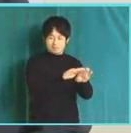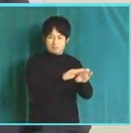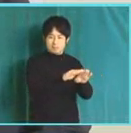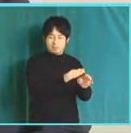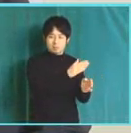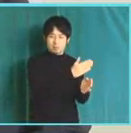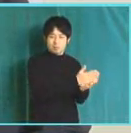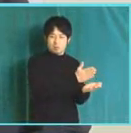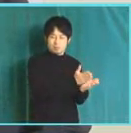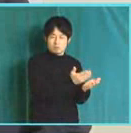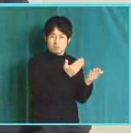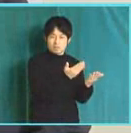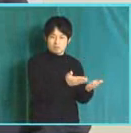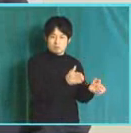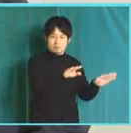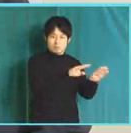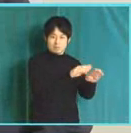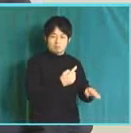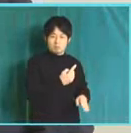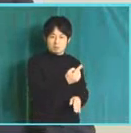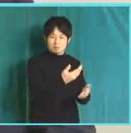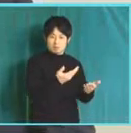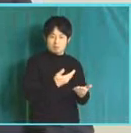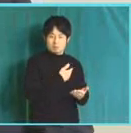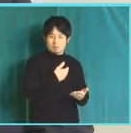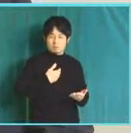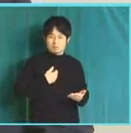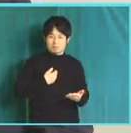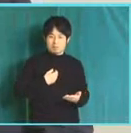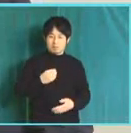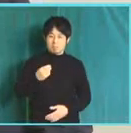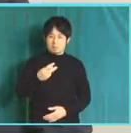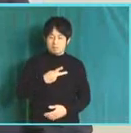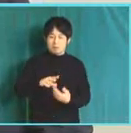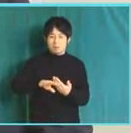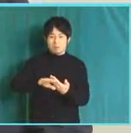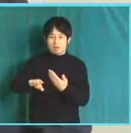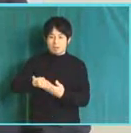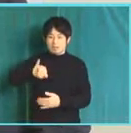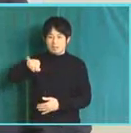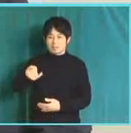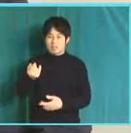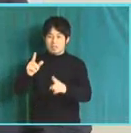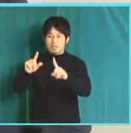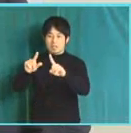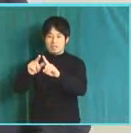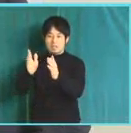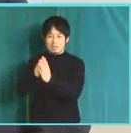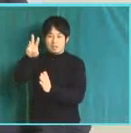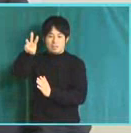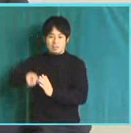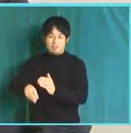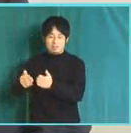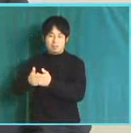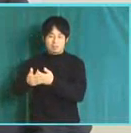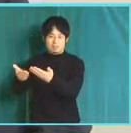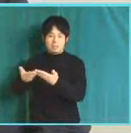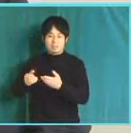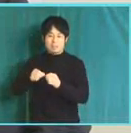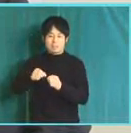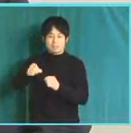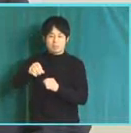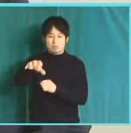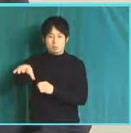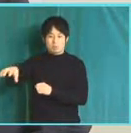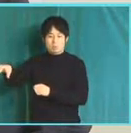館で、配布をしております。はい、あとそれ以外に、JA 神奈川さんのご協力を得て、曽